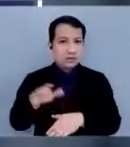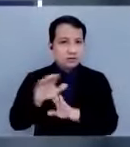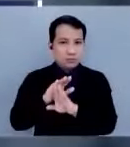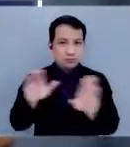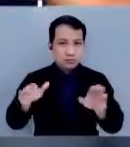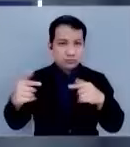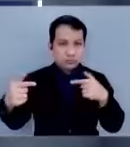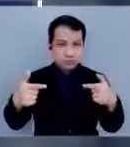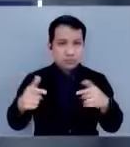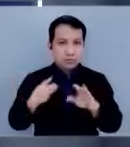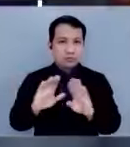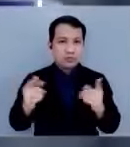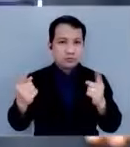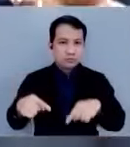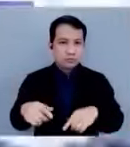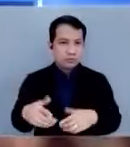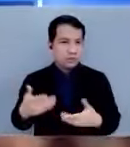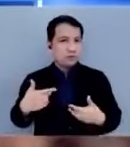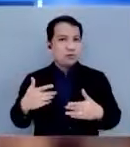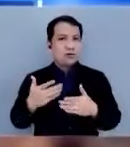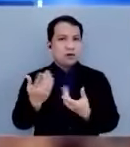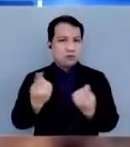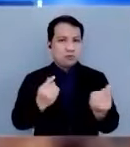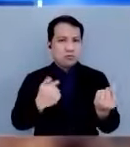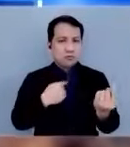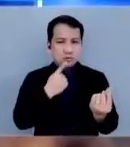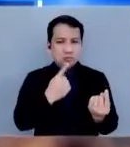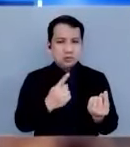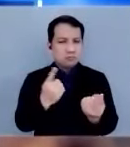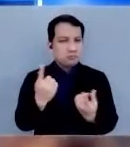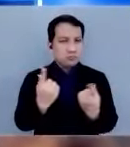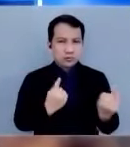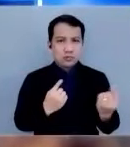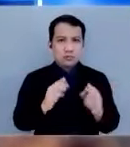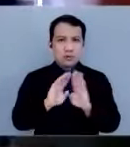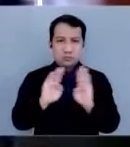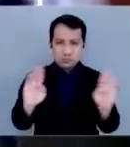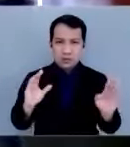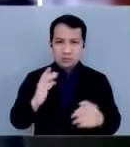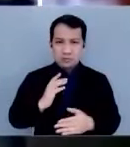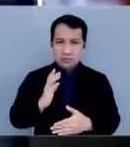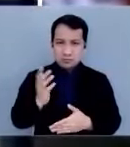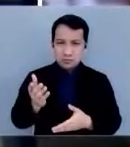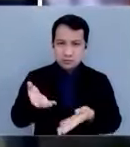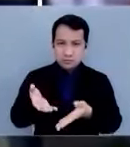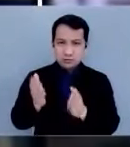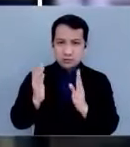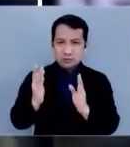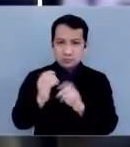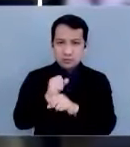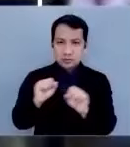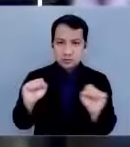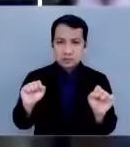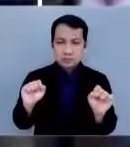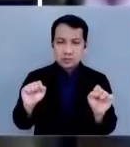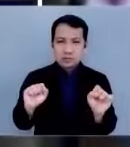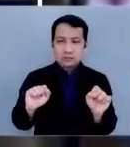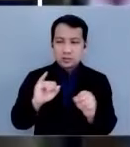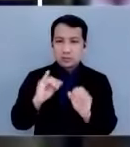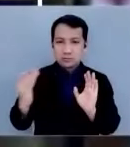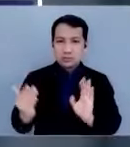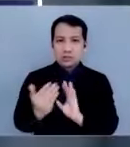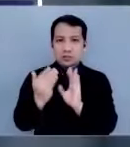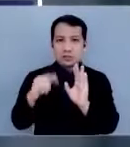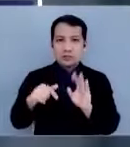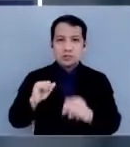mangyari. I'm willing to do that. Bukas din daw si De La Rosa na bigyan si Quiboloy ng security kapag humarap na ito sa